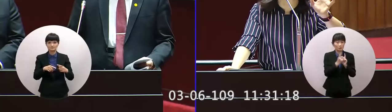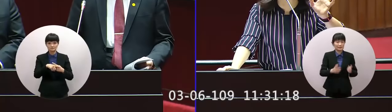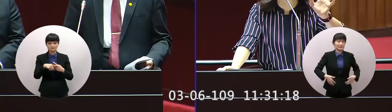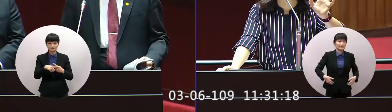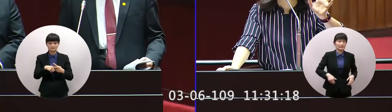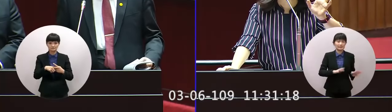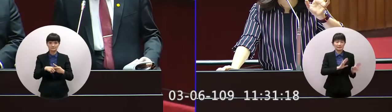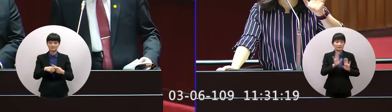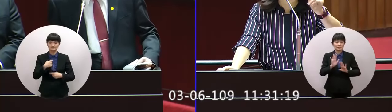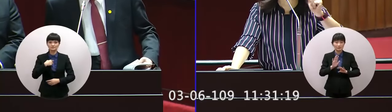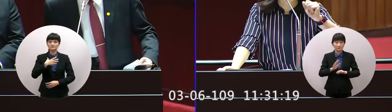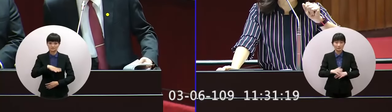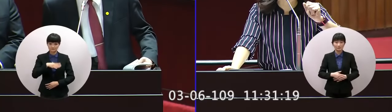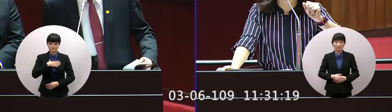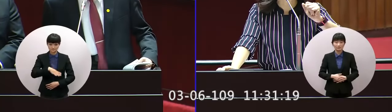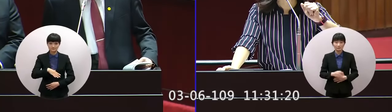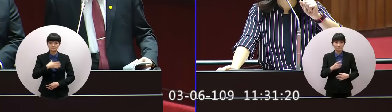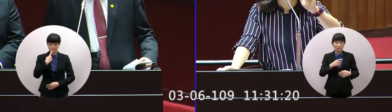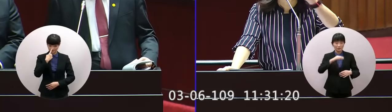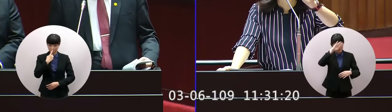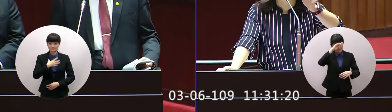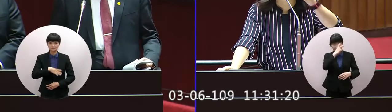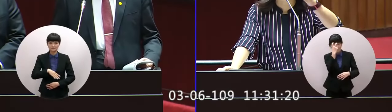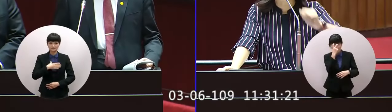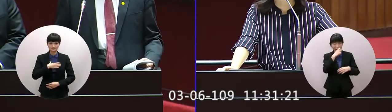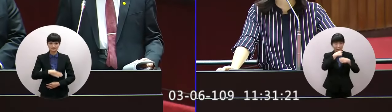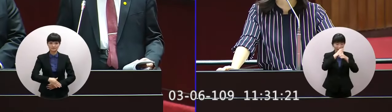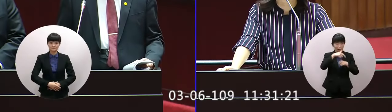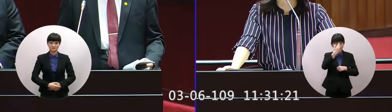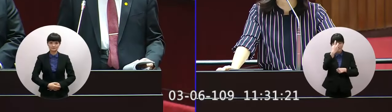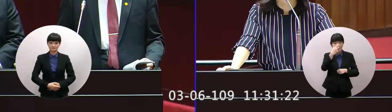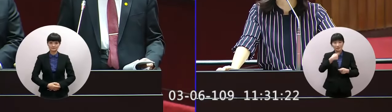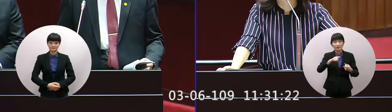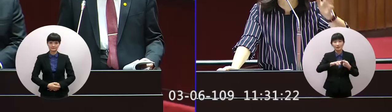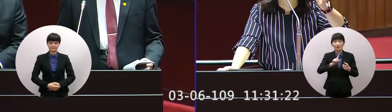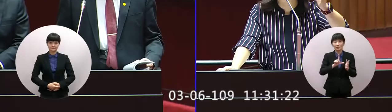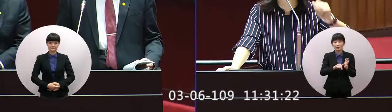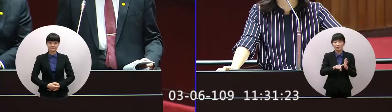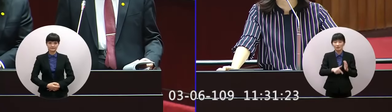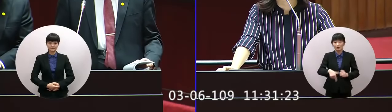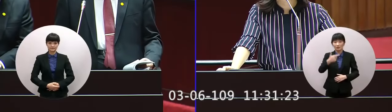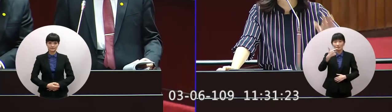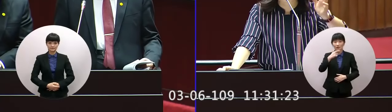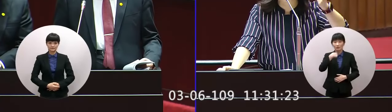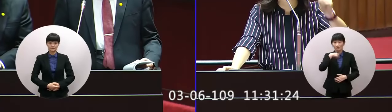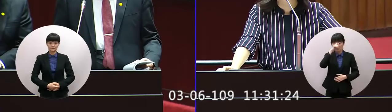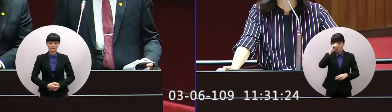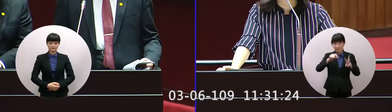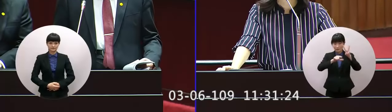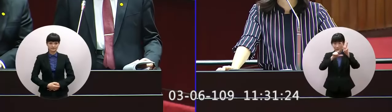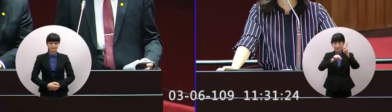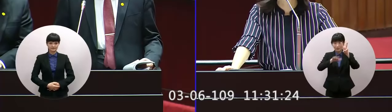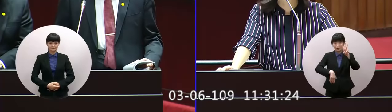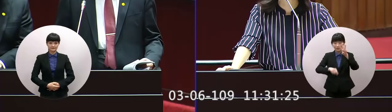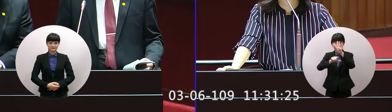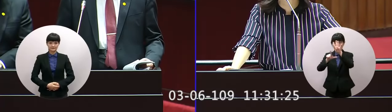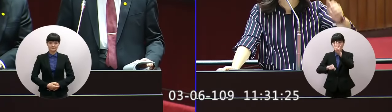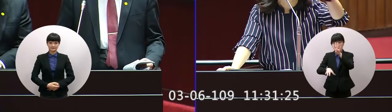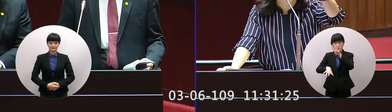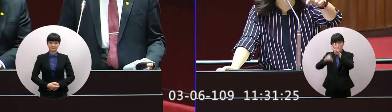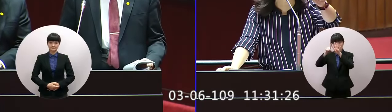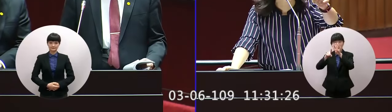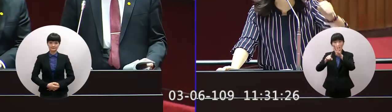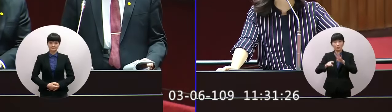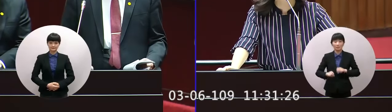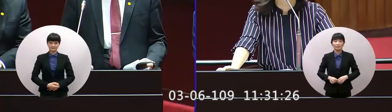它的测试可以比较快。好，所以我是希望如果可以，我是希望三月底、四月初如果可以出